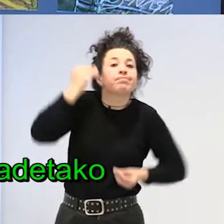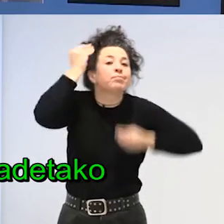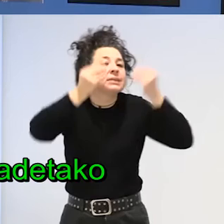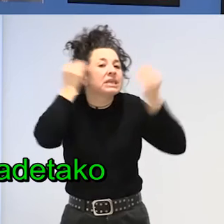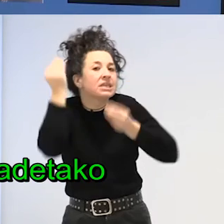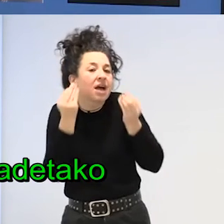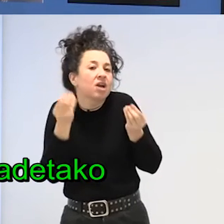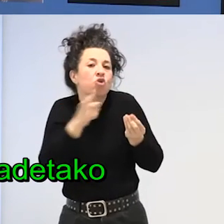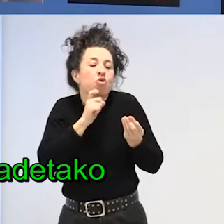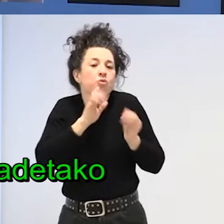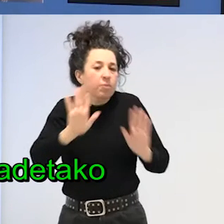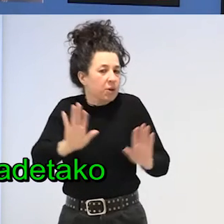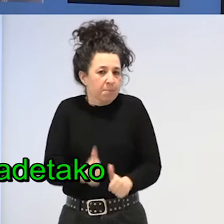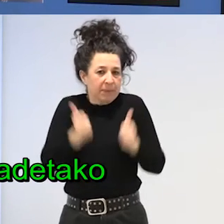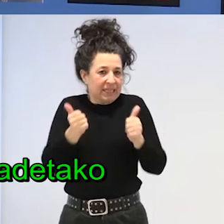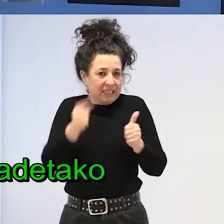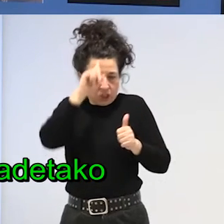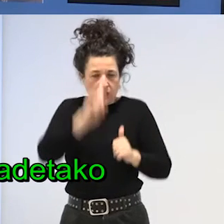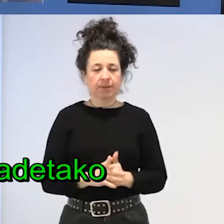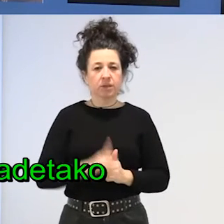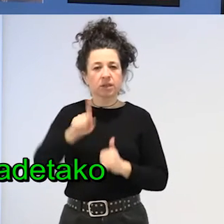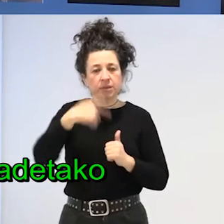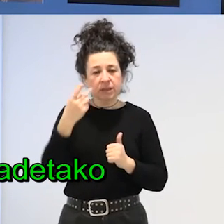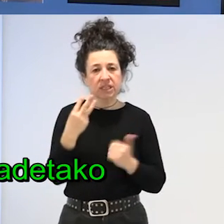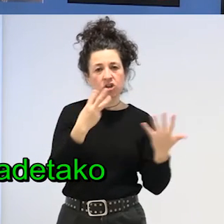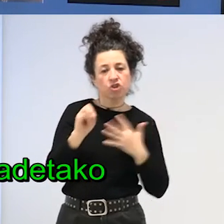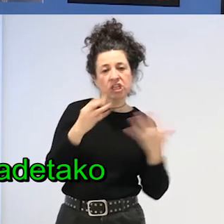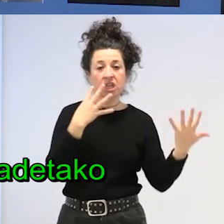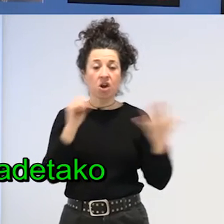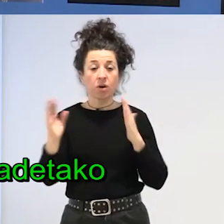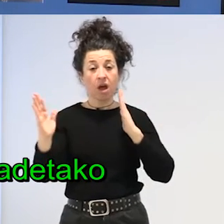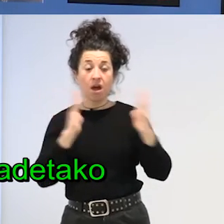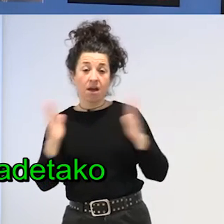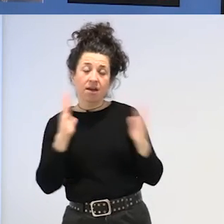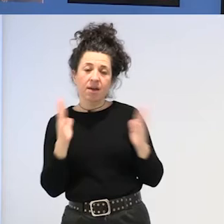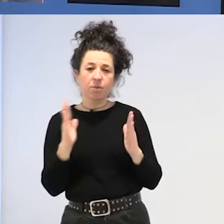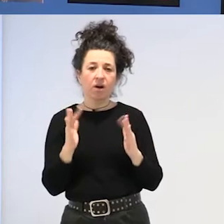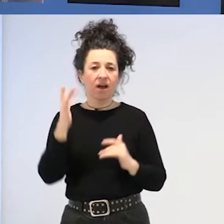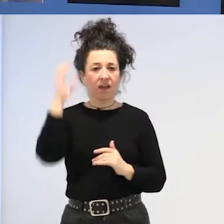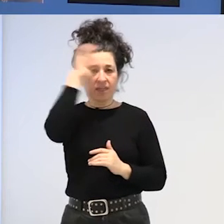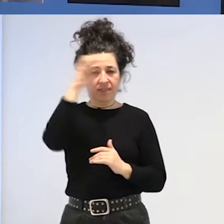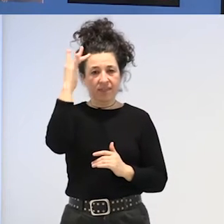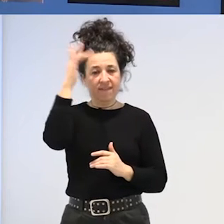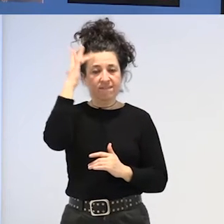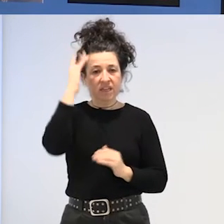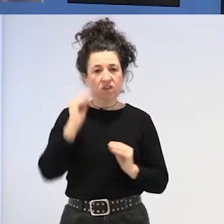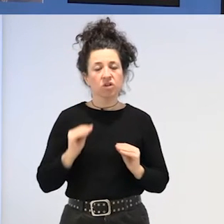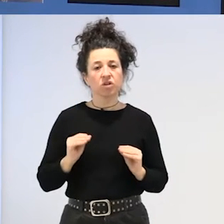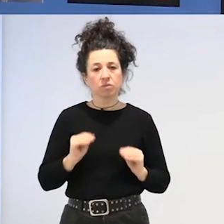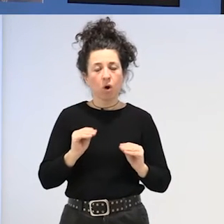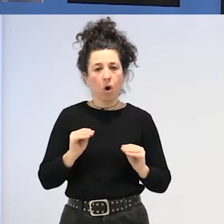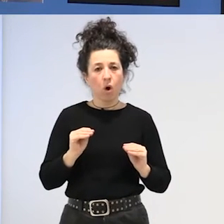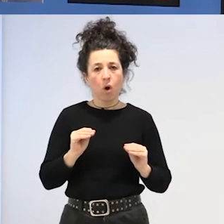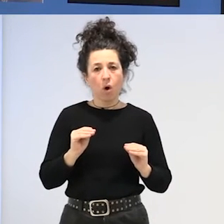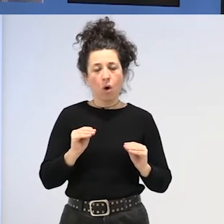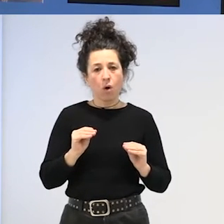Eta bai, gero, 80. Eta 90. Hamarkadeko zientzia fikzioak apur bat estanda egin